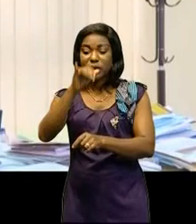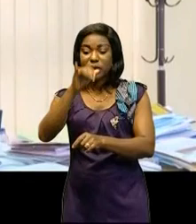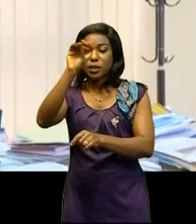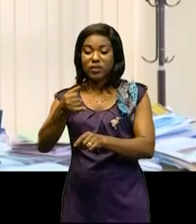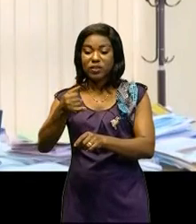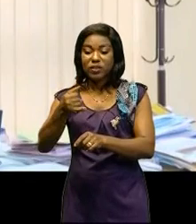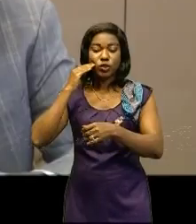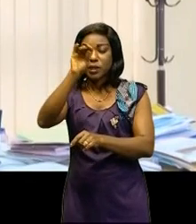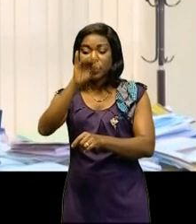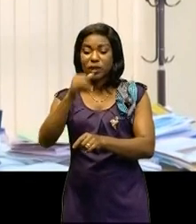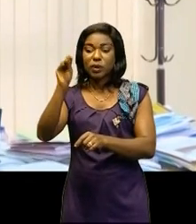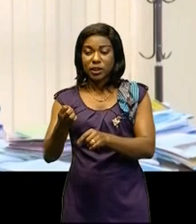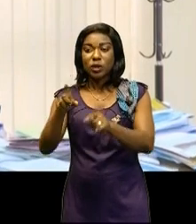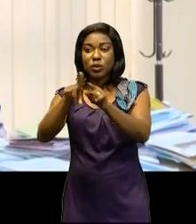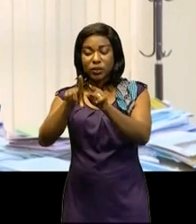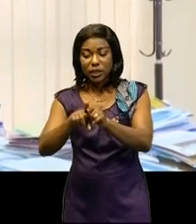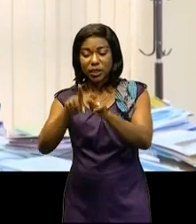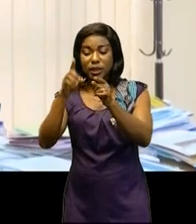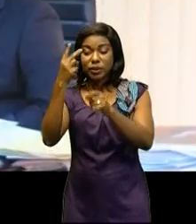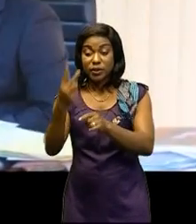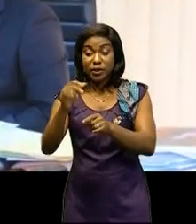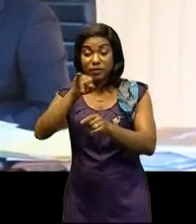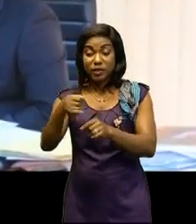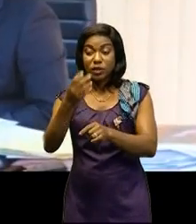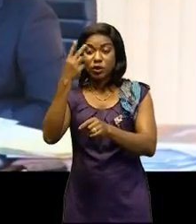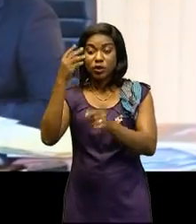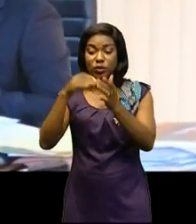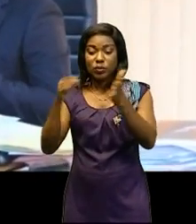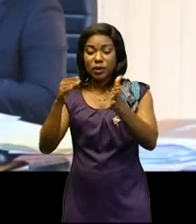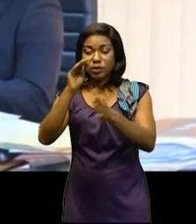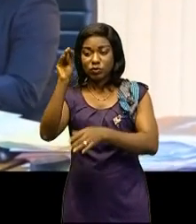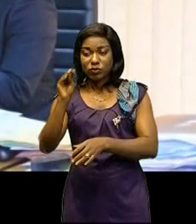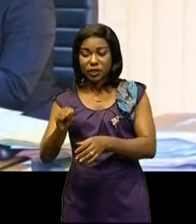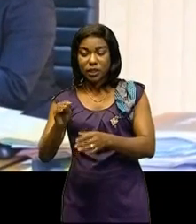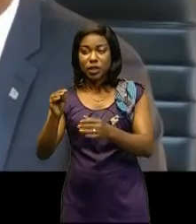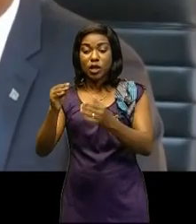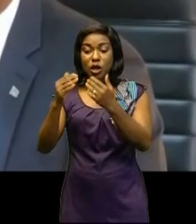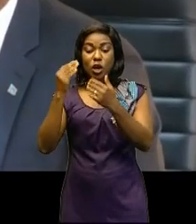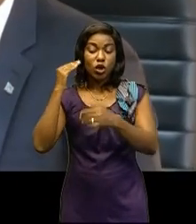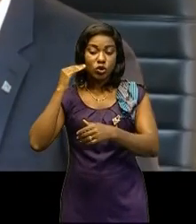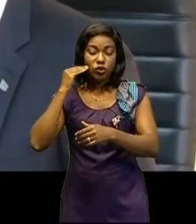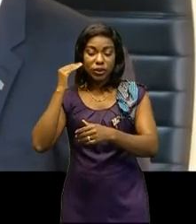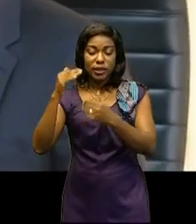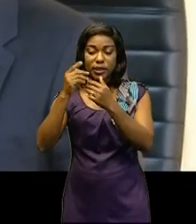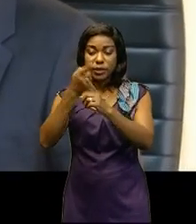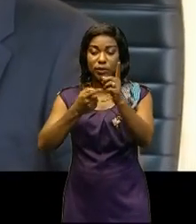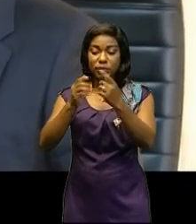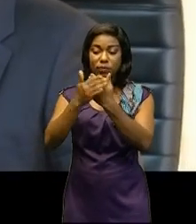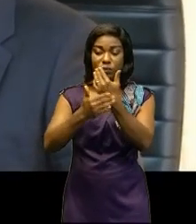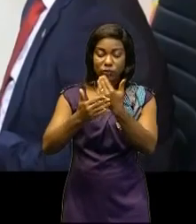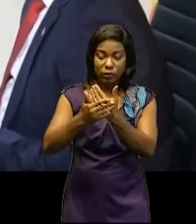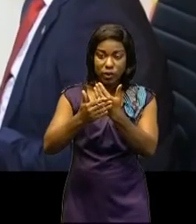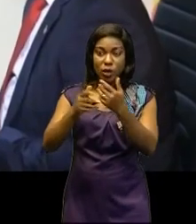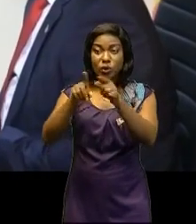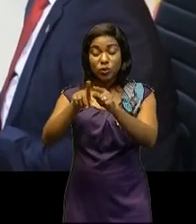de 2,95% en juillet 2020. Ce qui signifie que les prix de biens et services sur